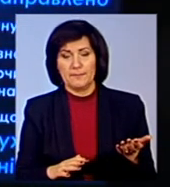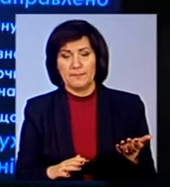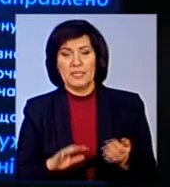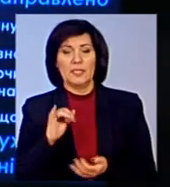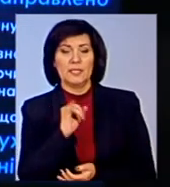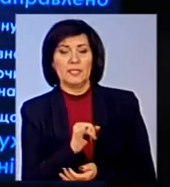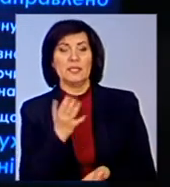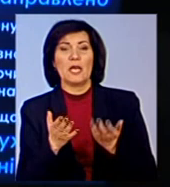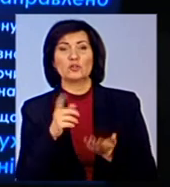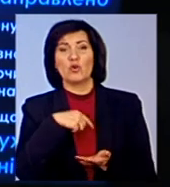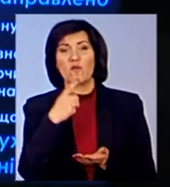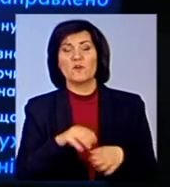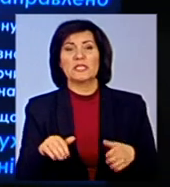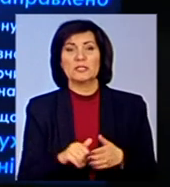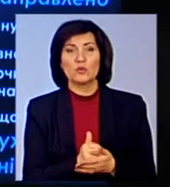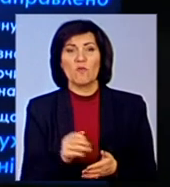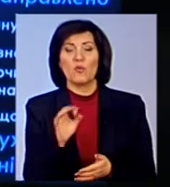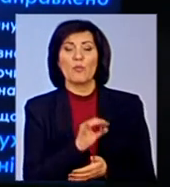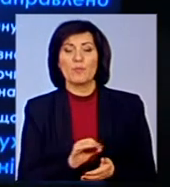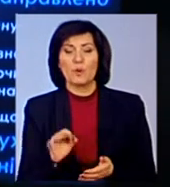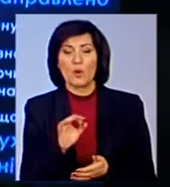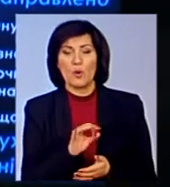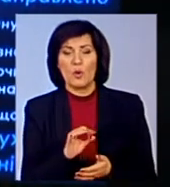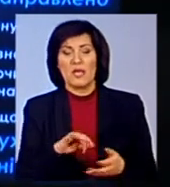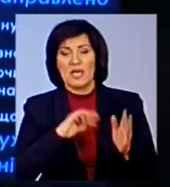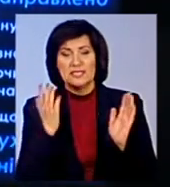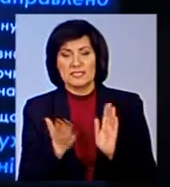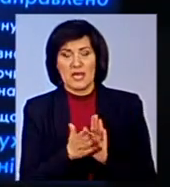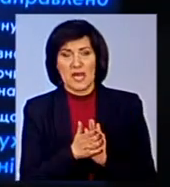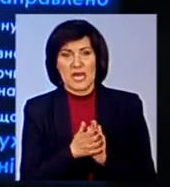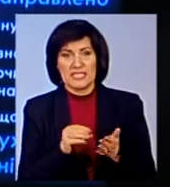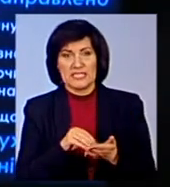І якщо говорити знову ж про загальні цифри